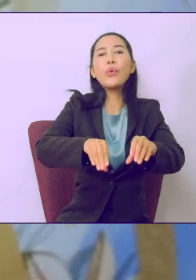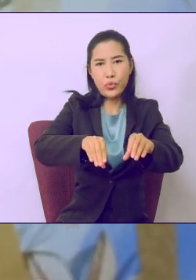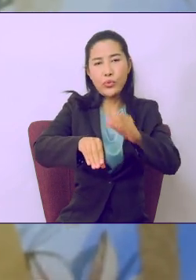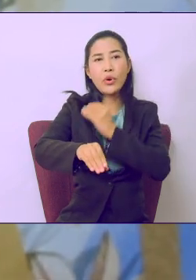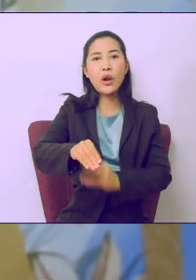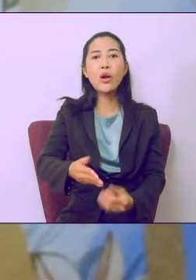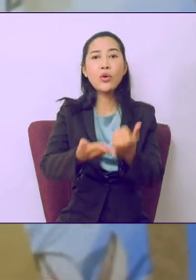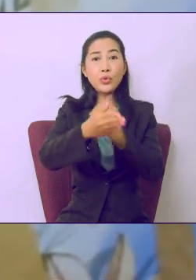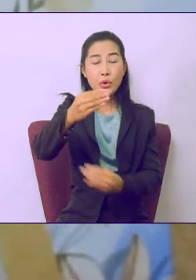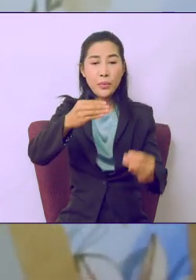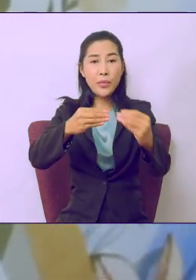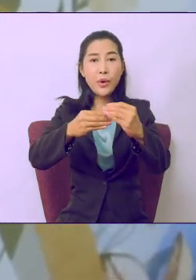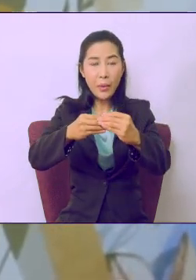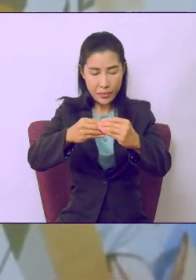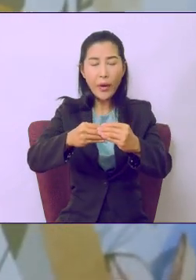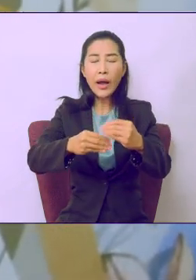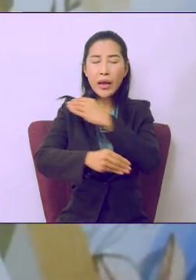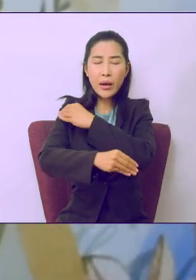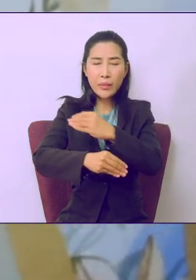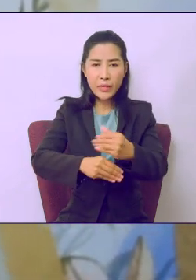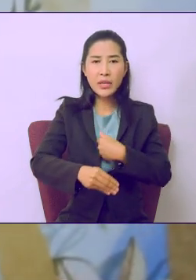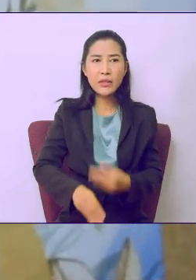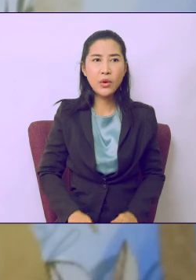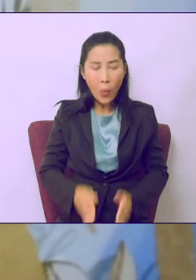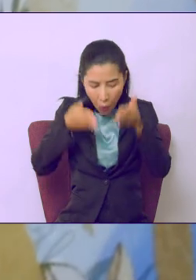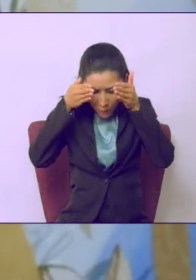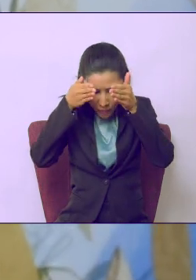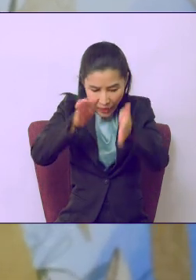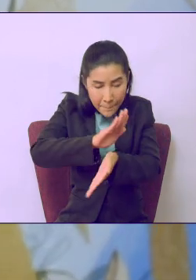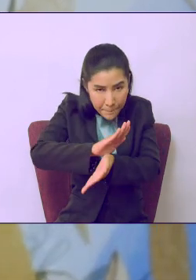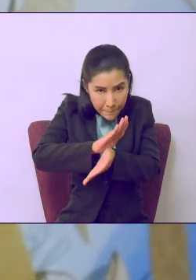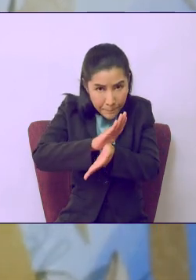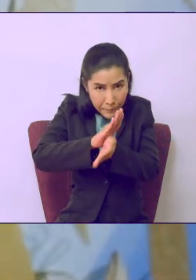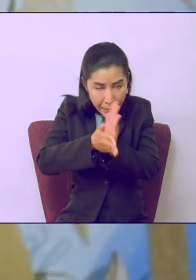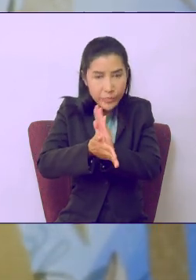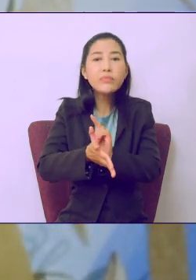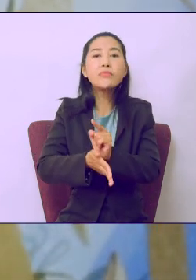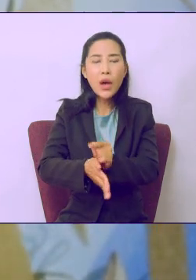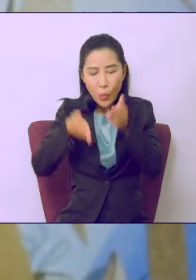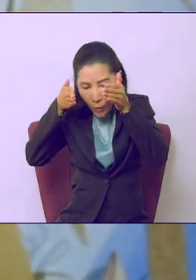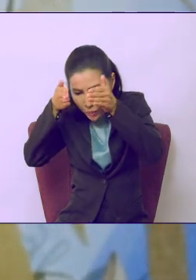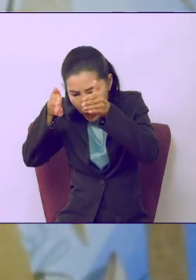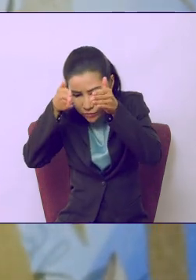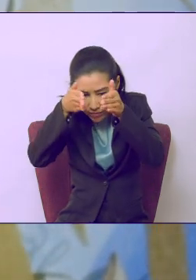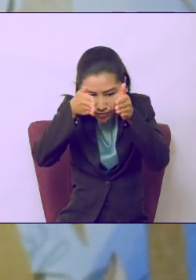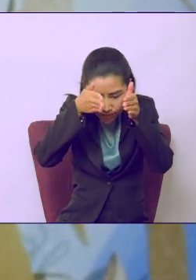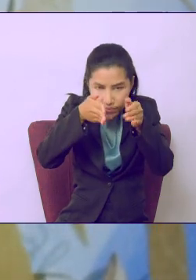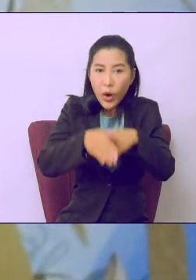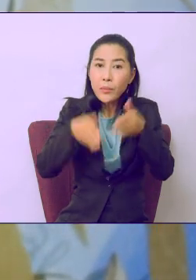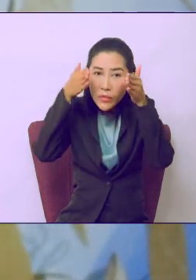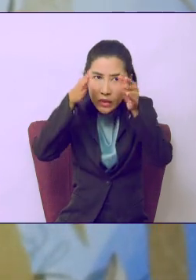กลับมาแข็งแรงนะครับสมาธินะครับปรับได้ตามหน้างานเลยนะครับที่บอกว่าทำเรื่องโฟกัสนะครับ